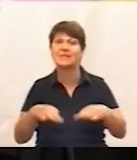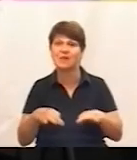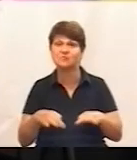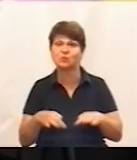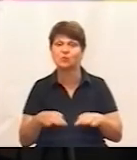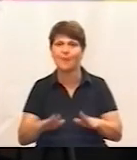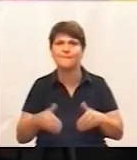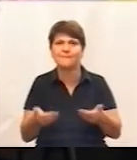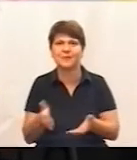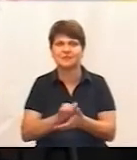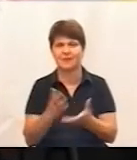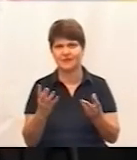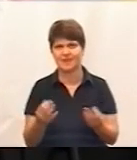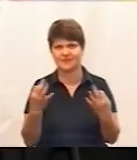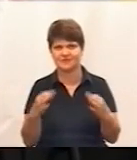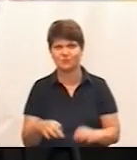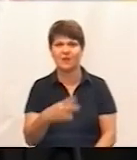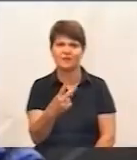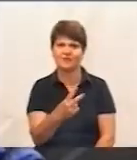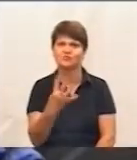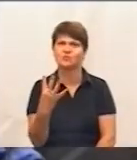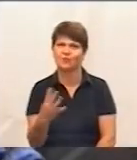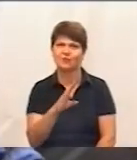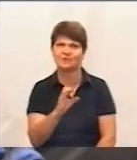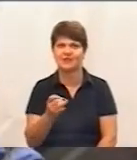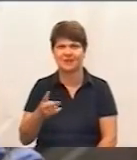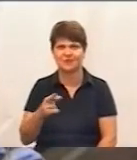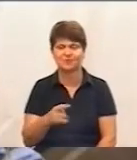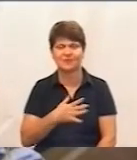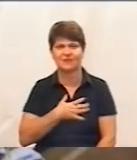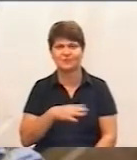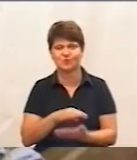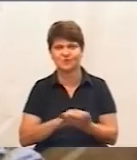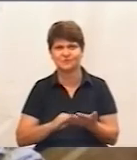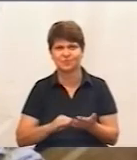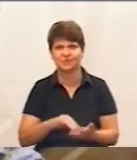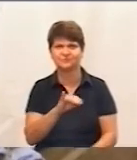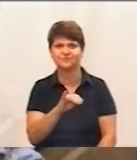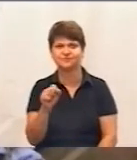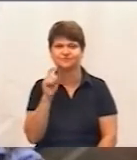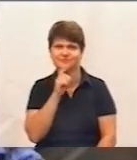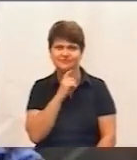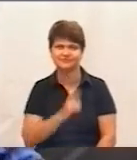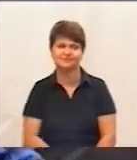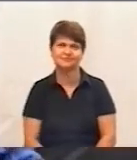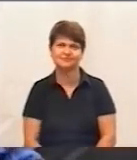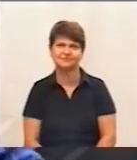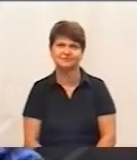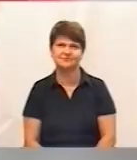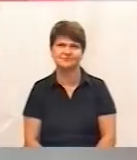яку презентує на День Незалежності 24 серпня. Руслана Ткачук, Валерій Черкашин. Новини на Суспільному.